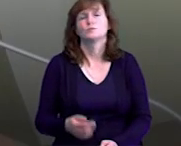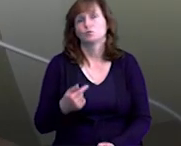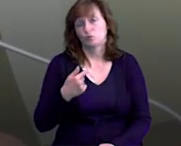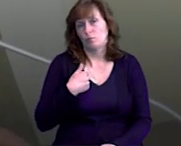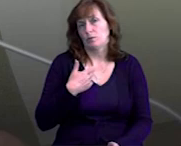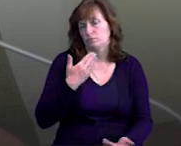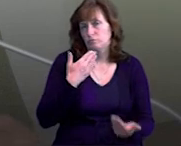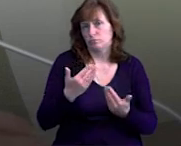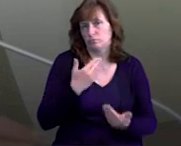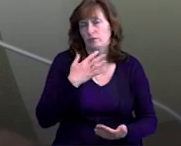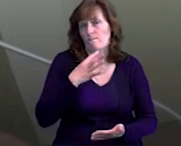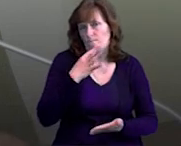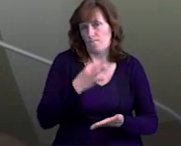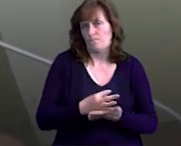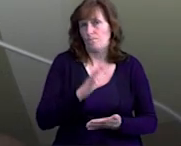відповідально.